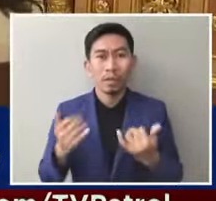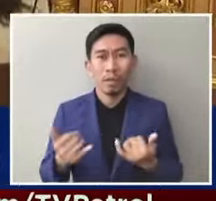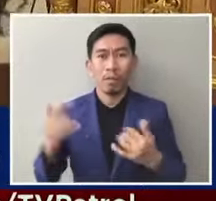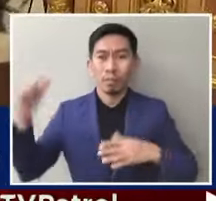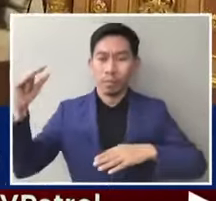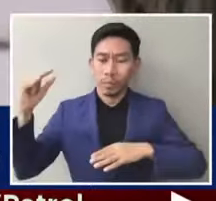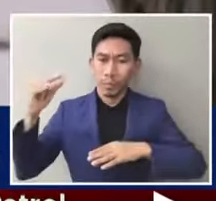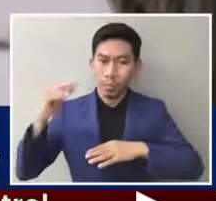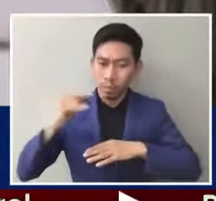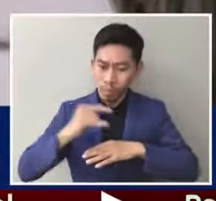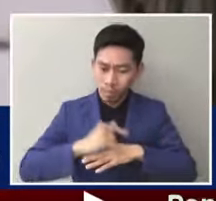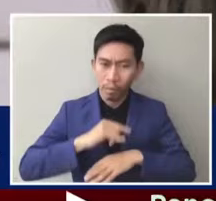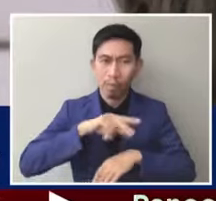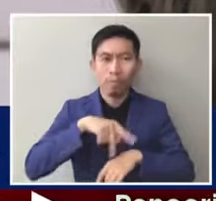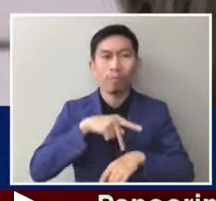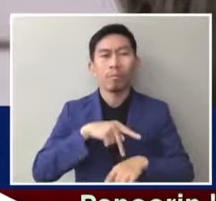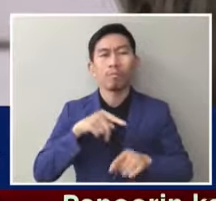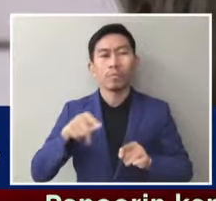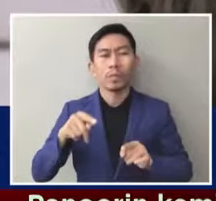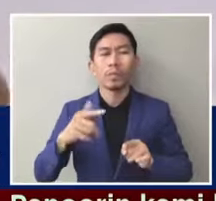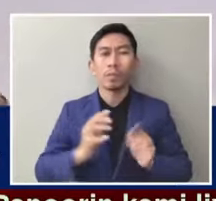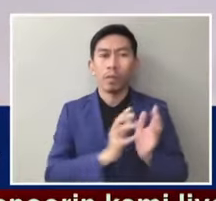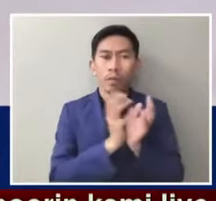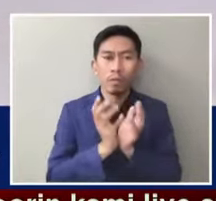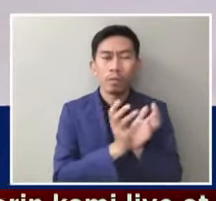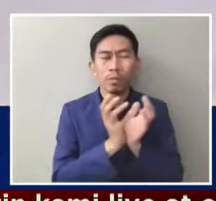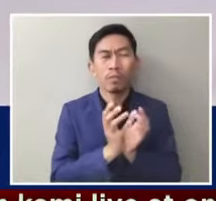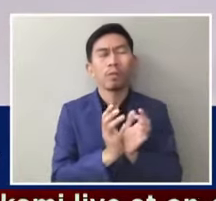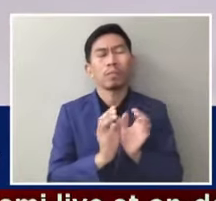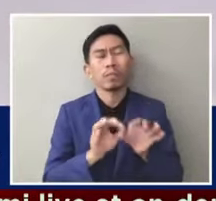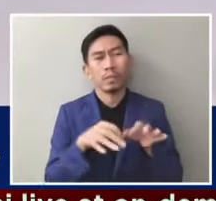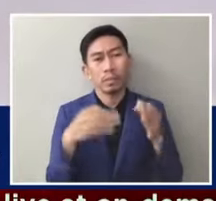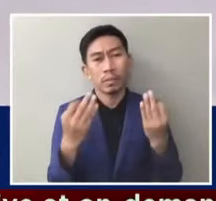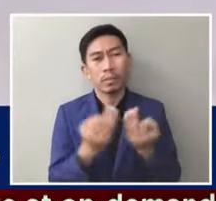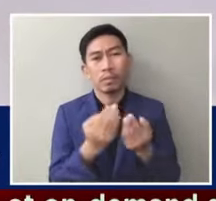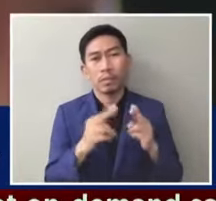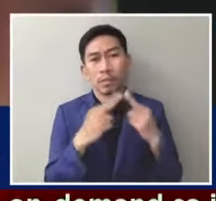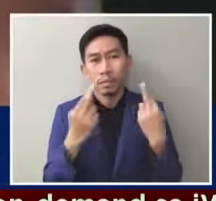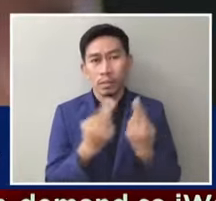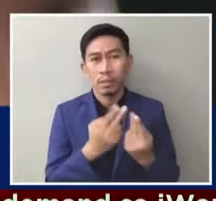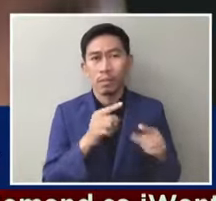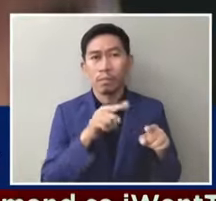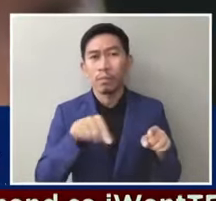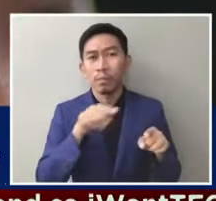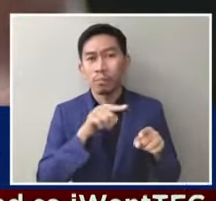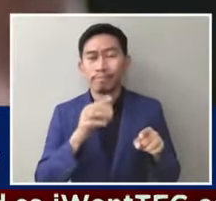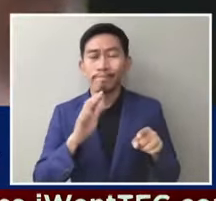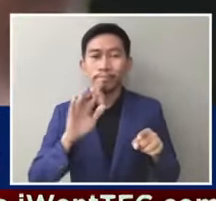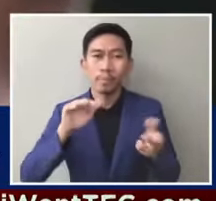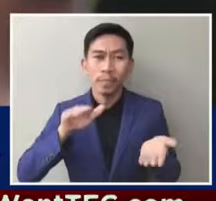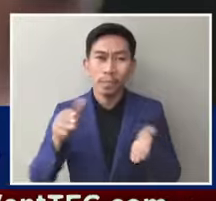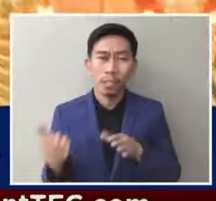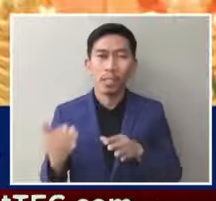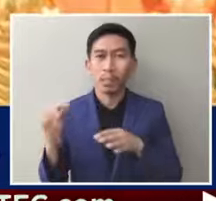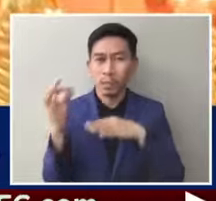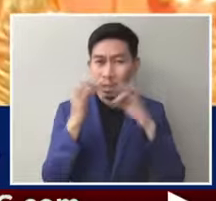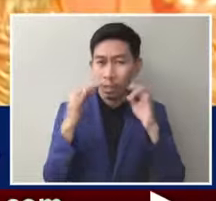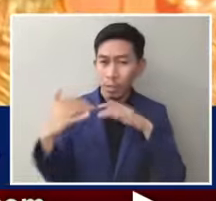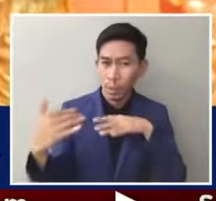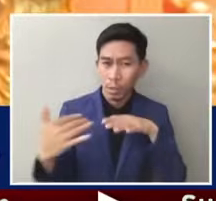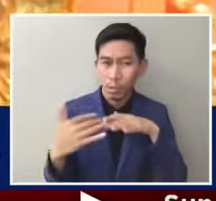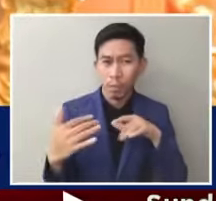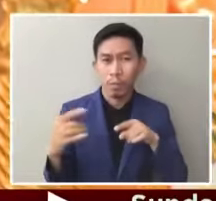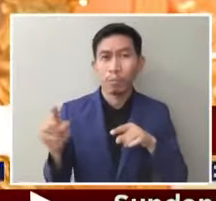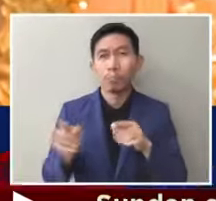ang komunidad at ang mga naiwang pamilya ng mga namatay sa drug war ang isa sa mga una niyang sinadya. Walang